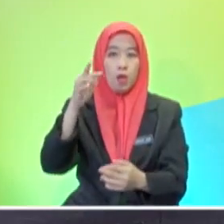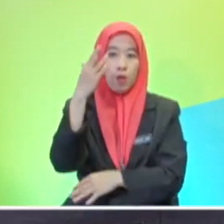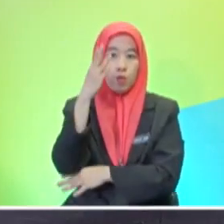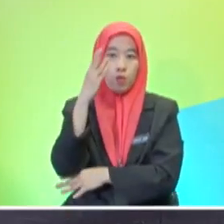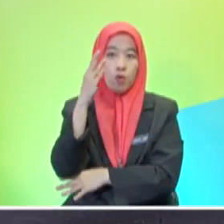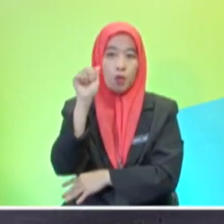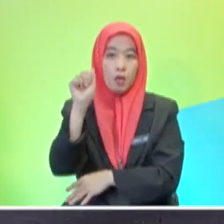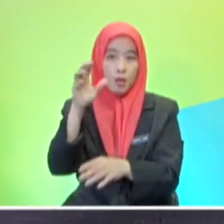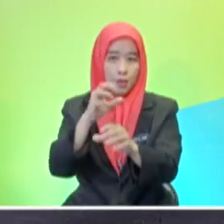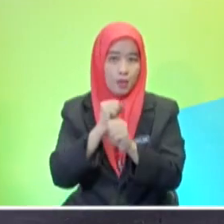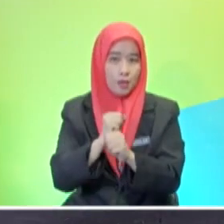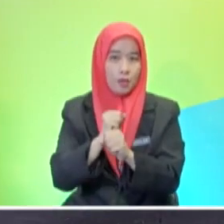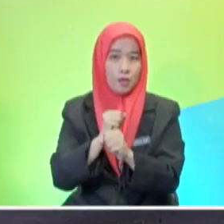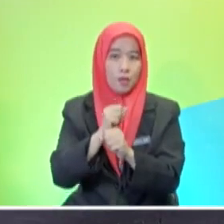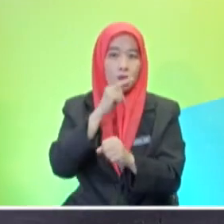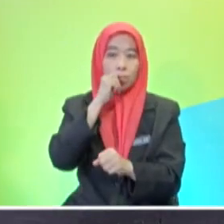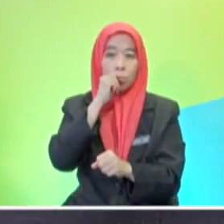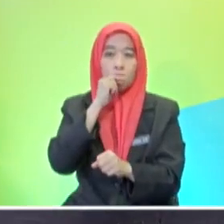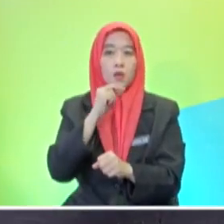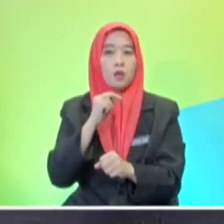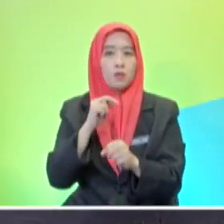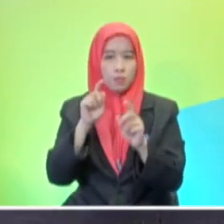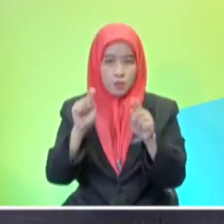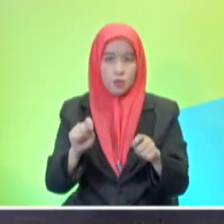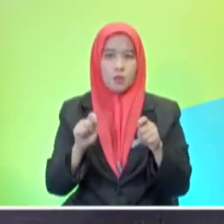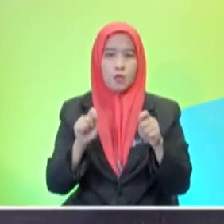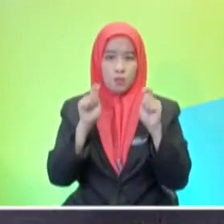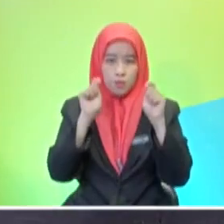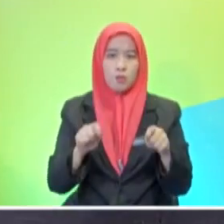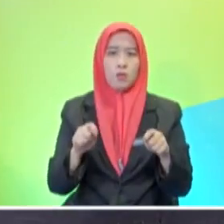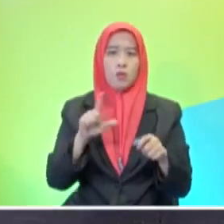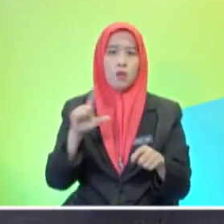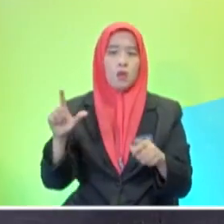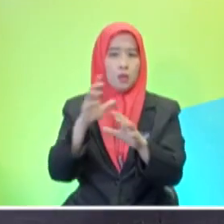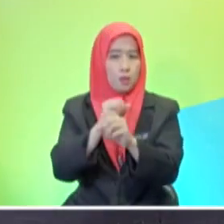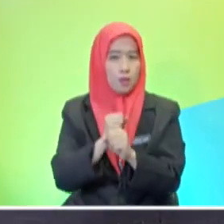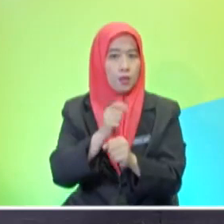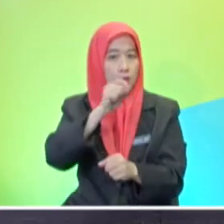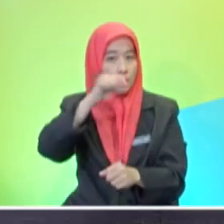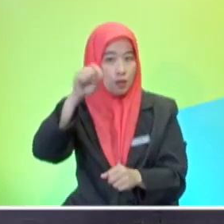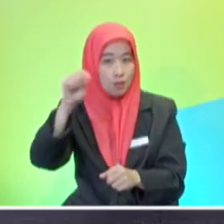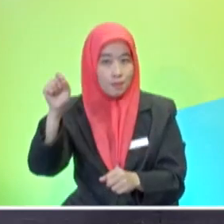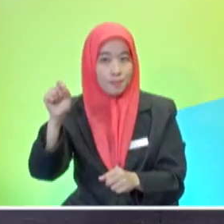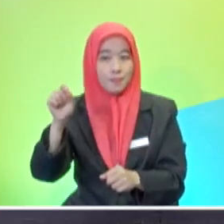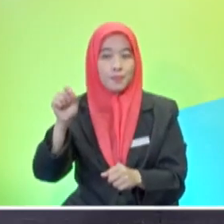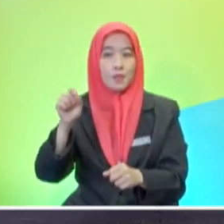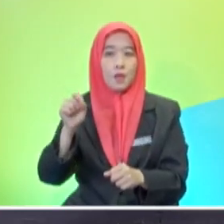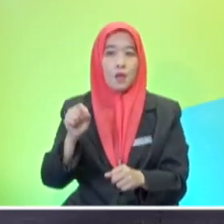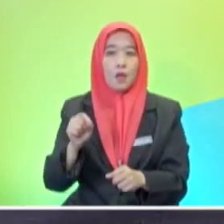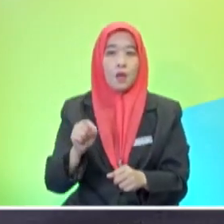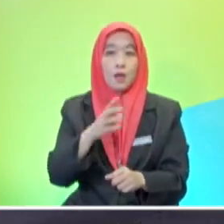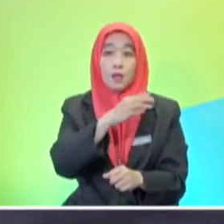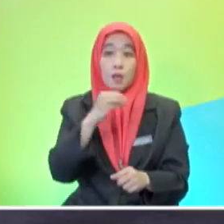nutrien? Dapatlah cikgu. Okey, kalau dapat tandakan betul. Right. Okey, pokok A dapat nutrien.